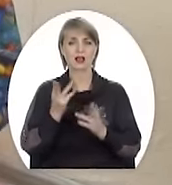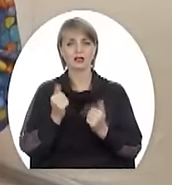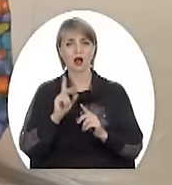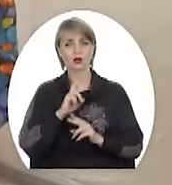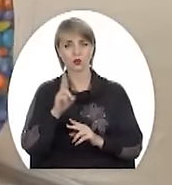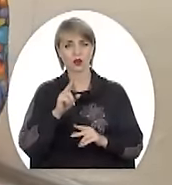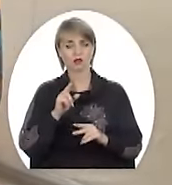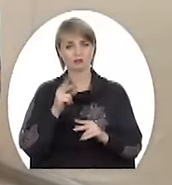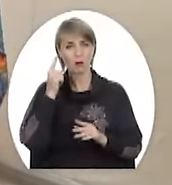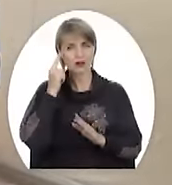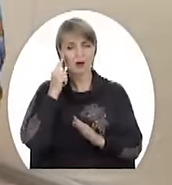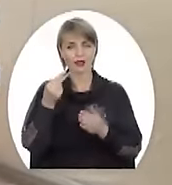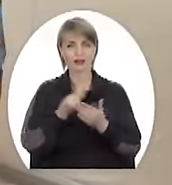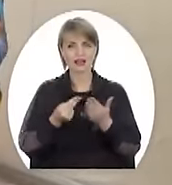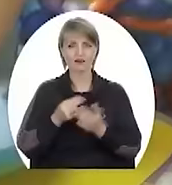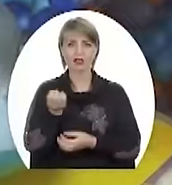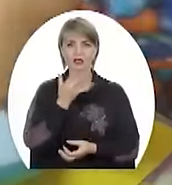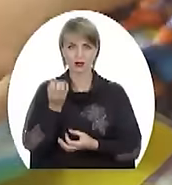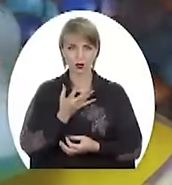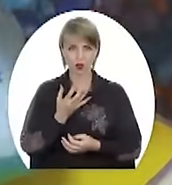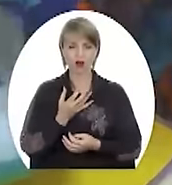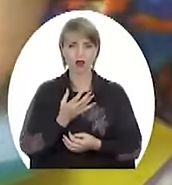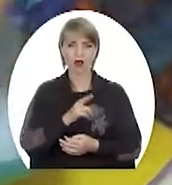что-то сделали. Да, кто-то понимает, что я нарисовал цветок,